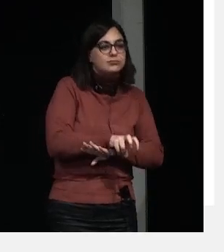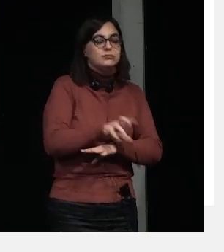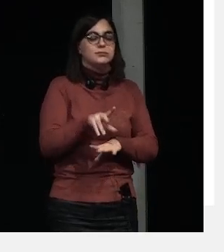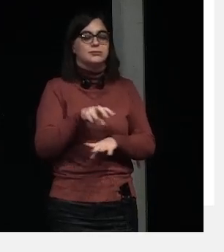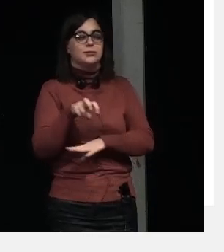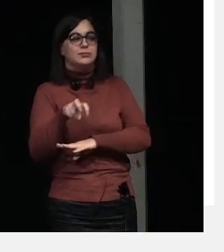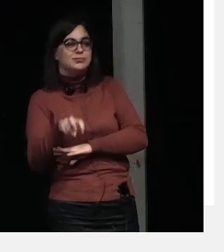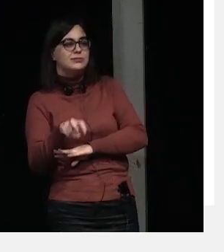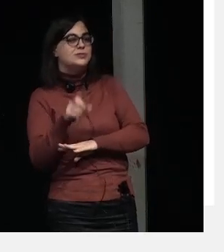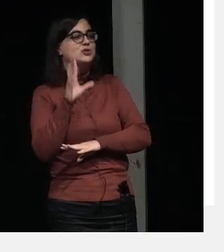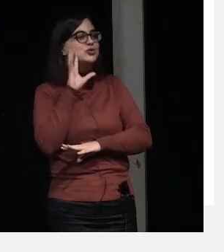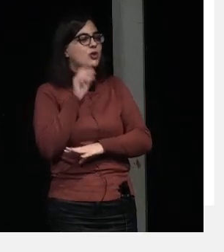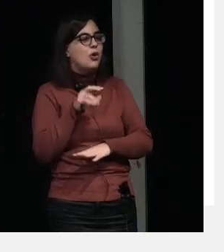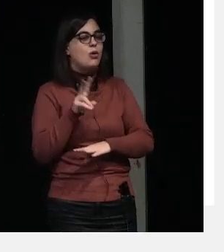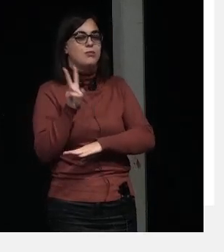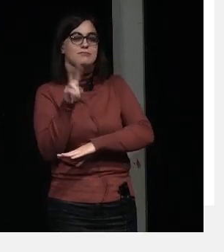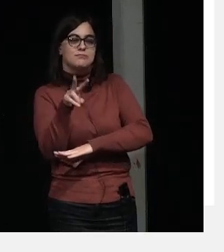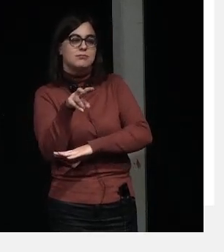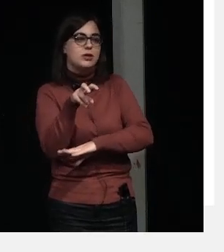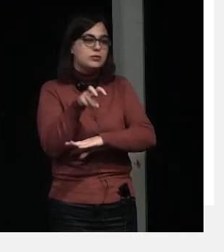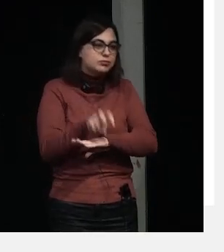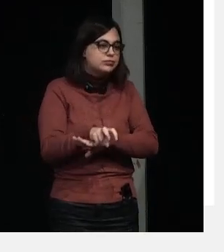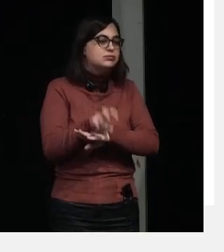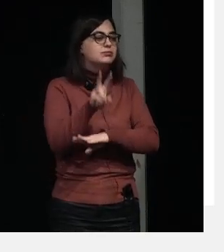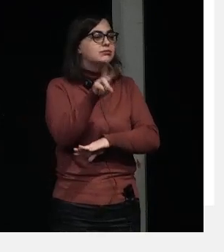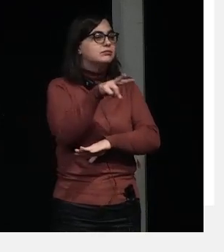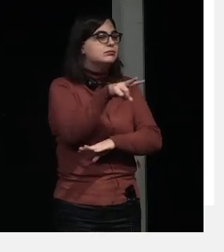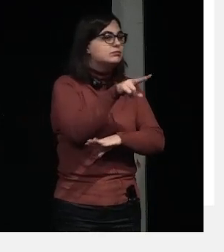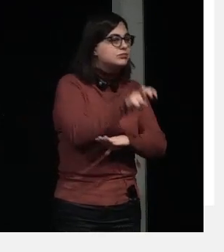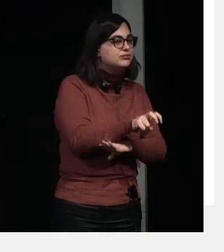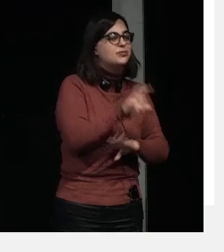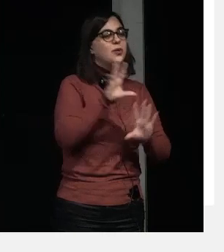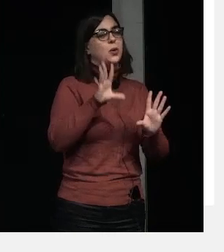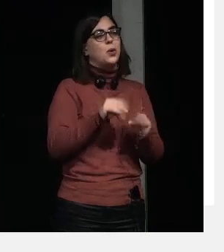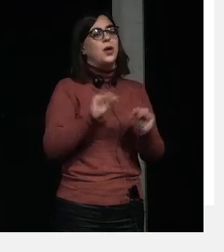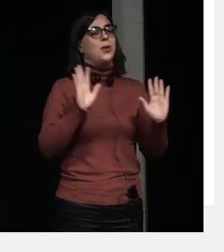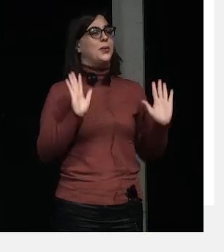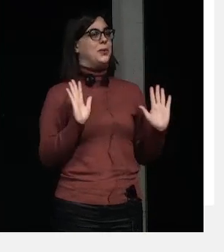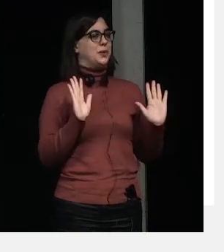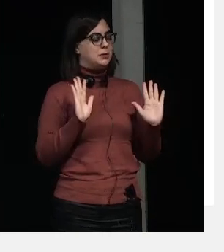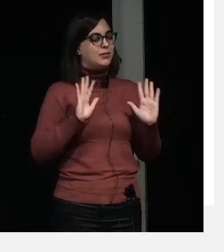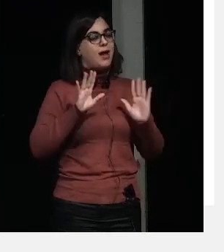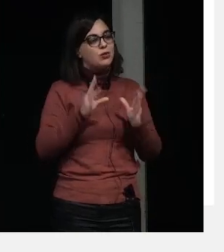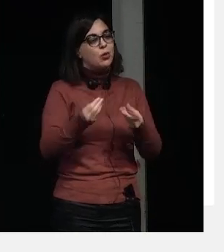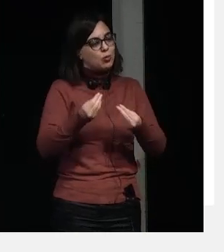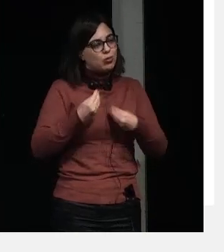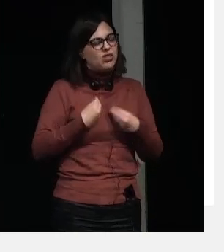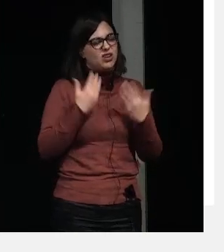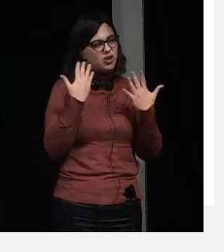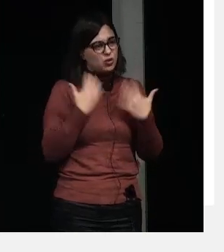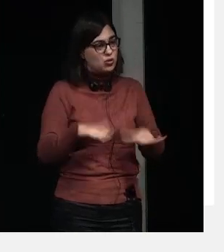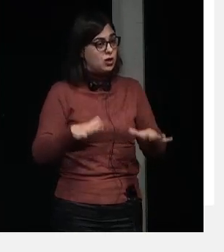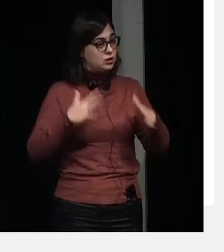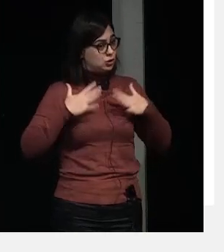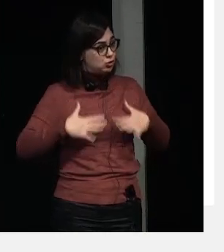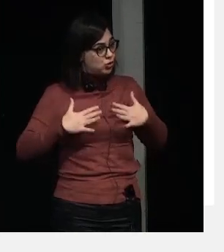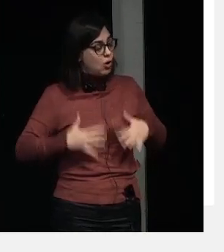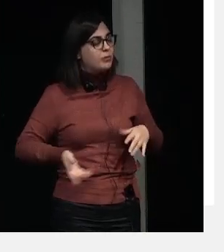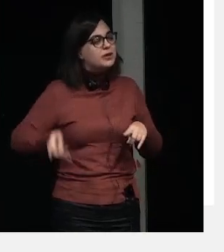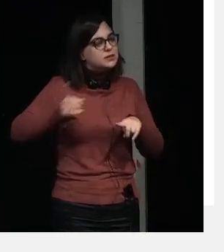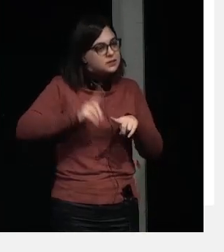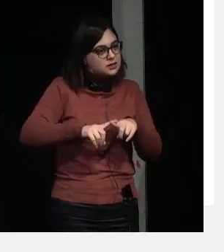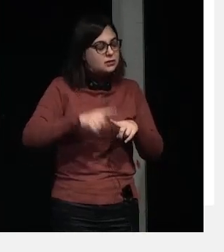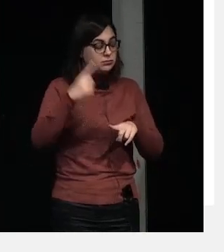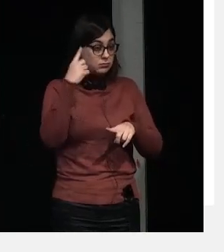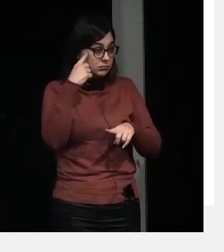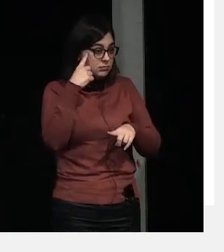καθίσω. Οπότε εμένα αυτό με κουράζει και σωματικά, αλλά και πνευματικά, διανοητικά. Δεν μπορώ